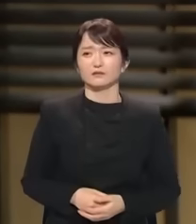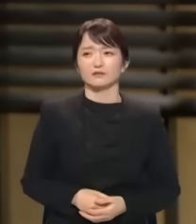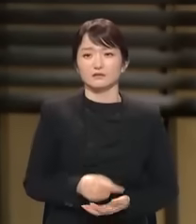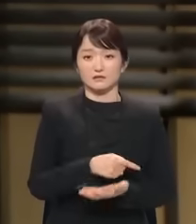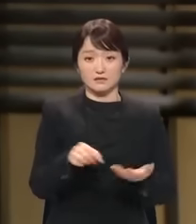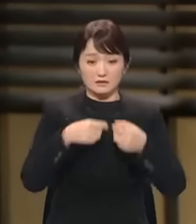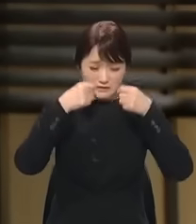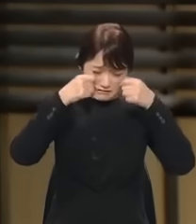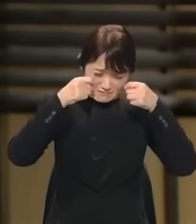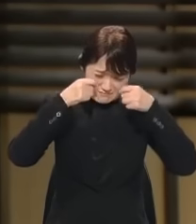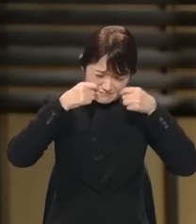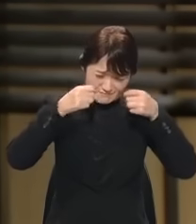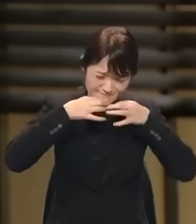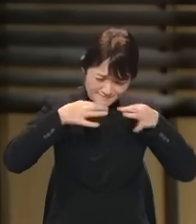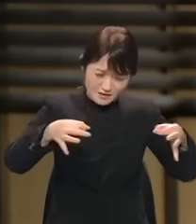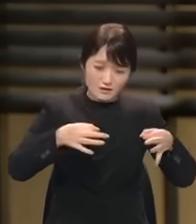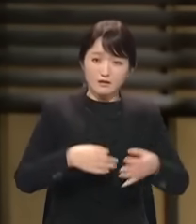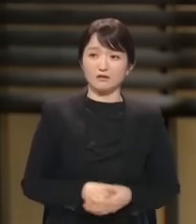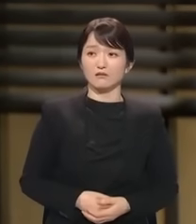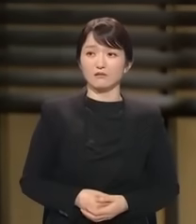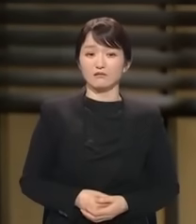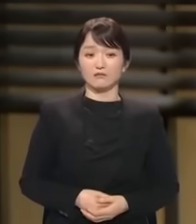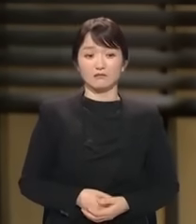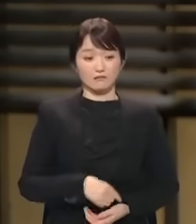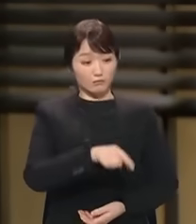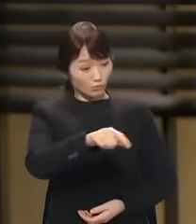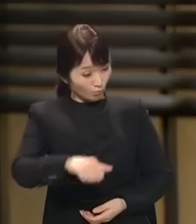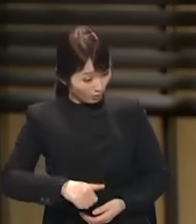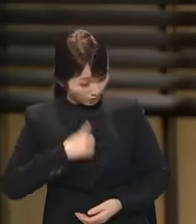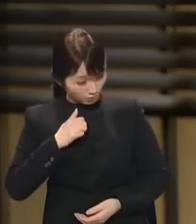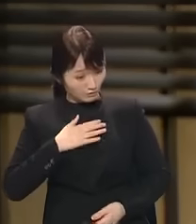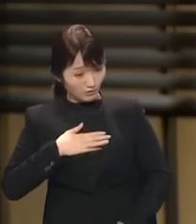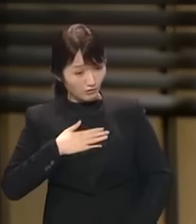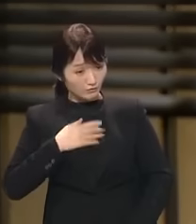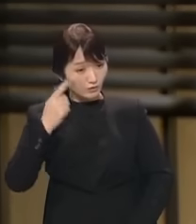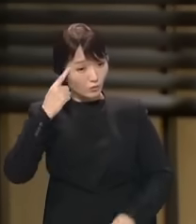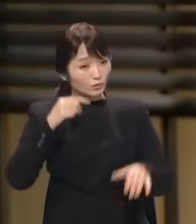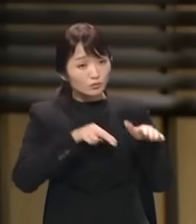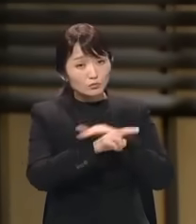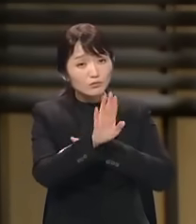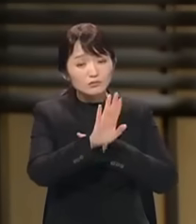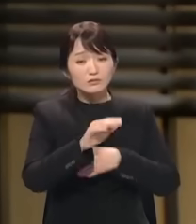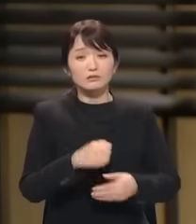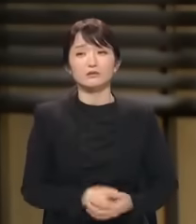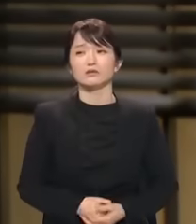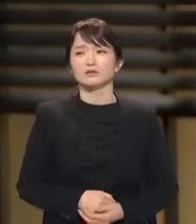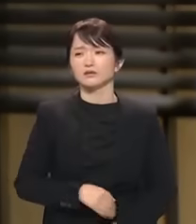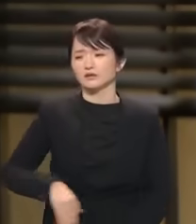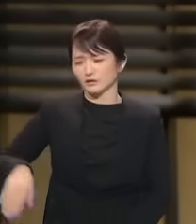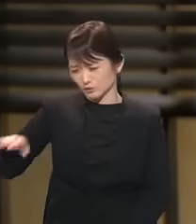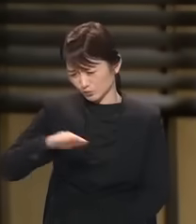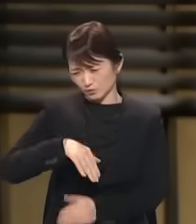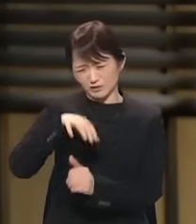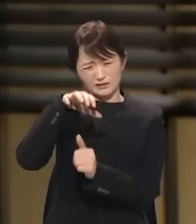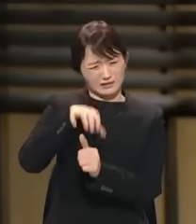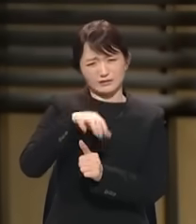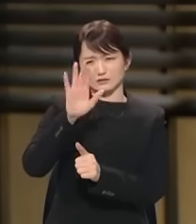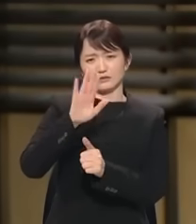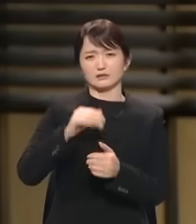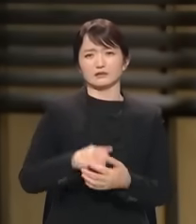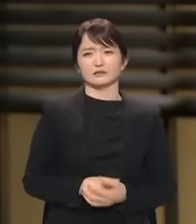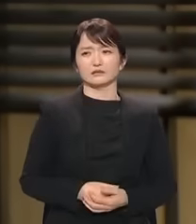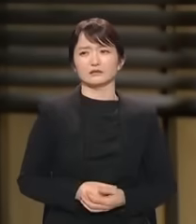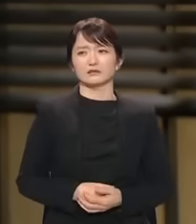터뜨렸을 거 아니 아니겠습니까 그러니까 아니 저렇게 화낼 줄 아는 사람이 왜 도망을 안 가겠느냐 사실 우리가 가두는게 아니고 아까 얘기했던